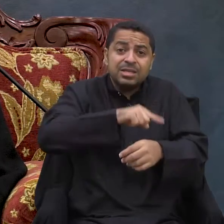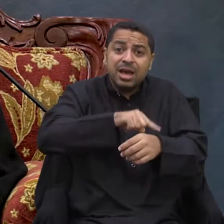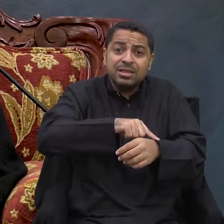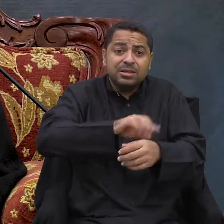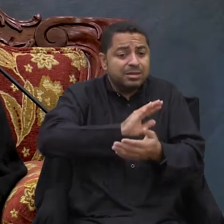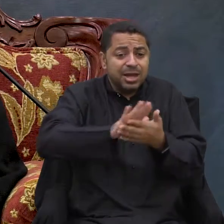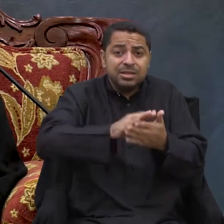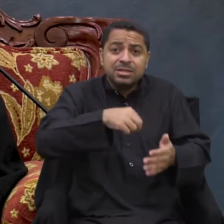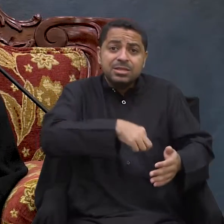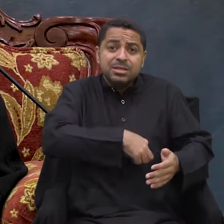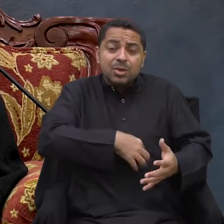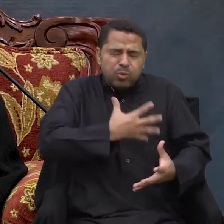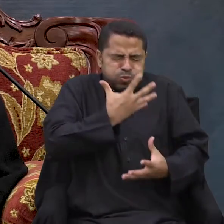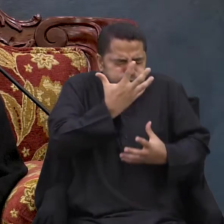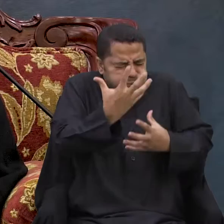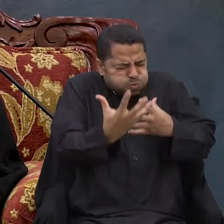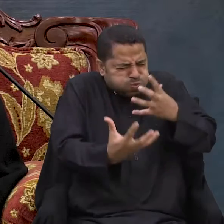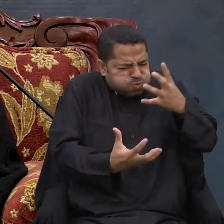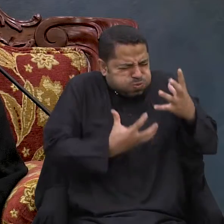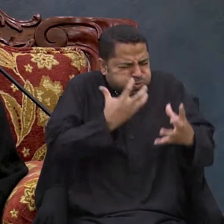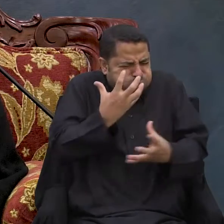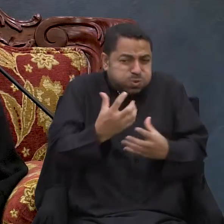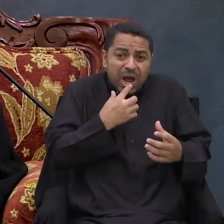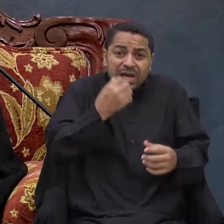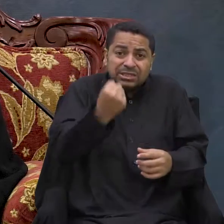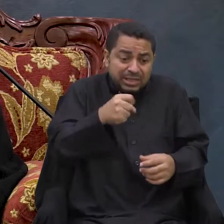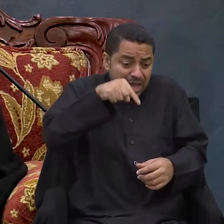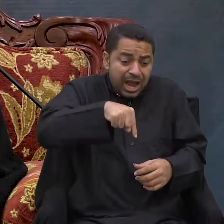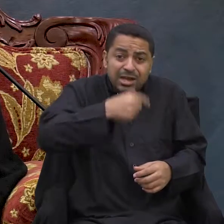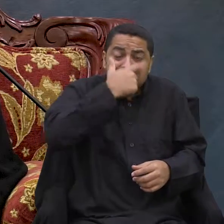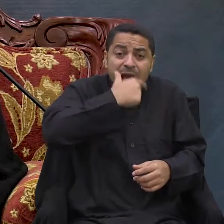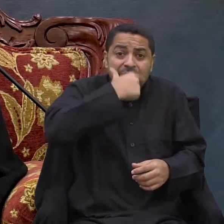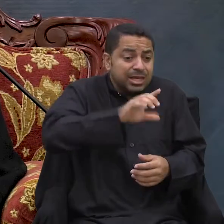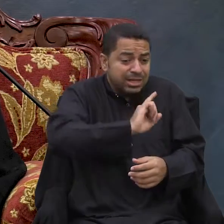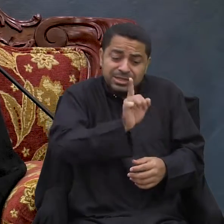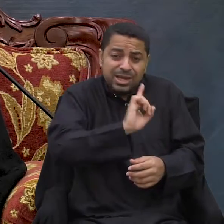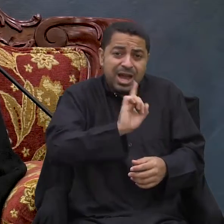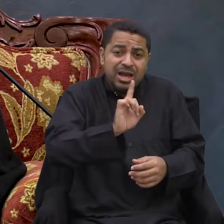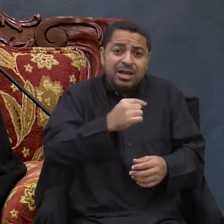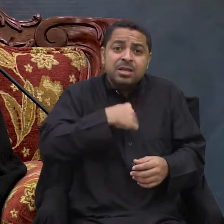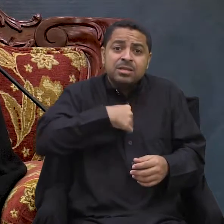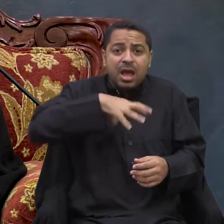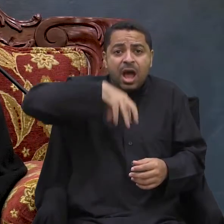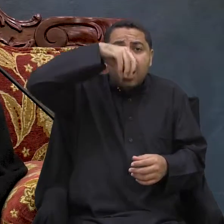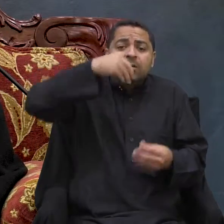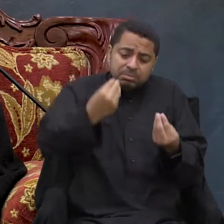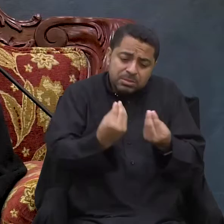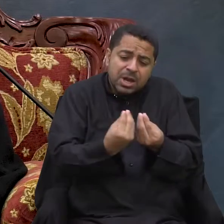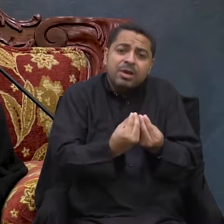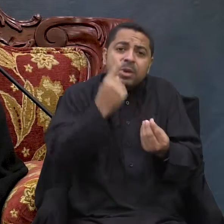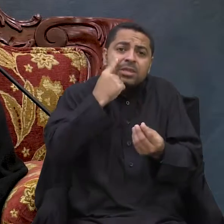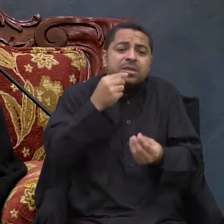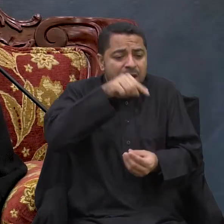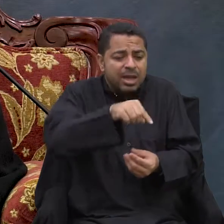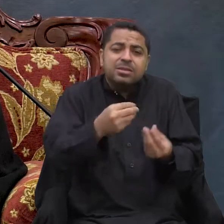لا تحرقي قلبي بدمعك حسرة، ما دام مني